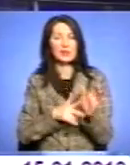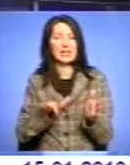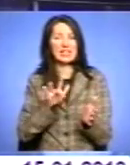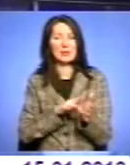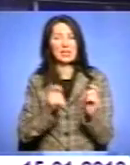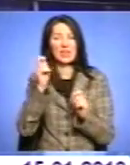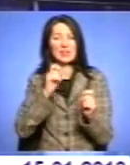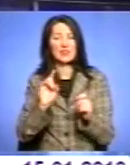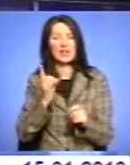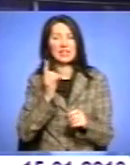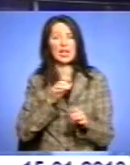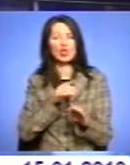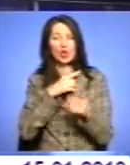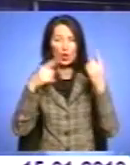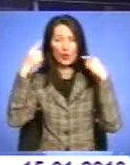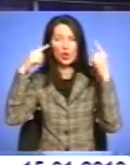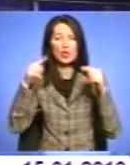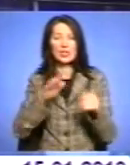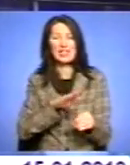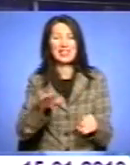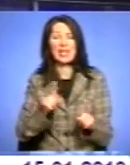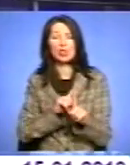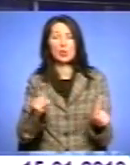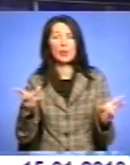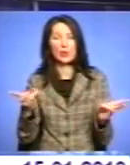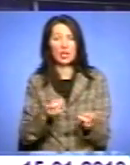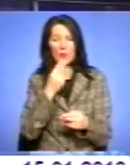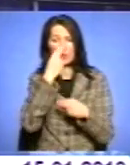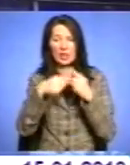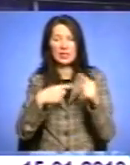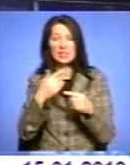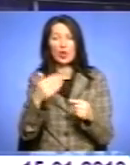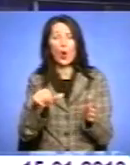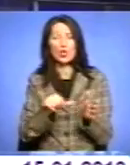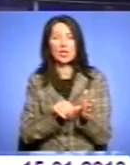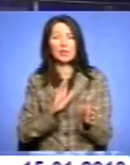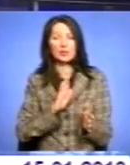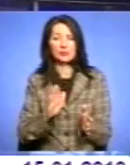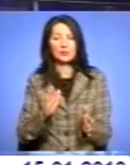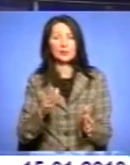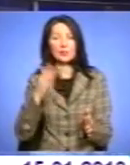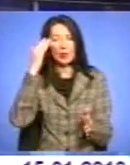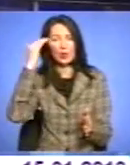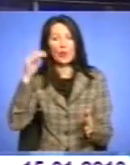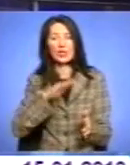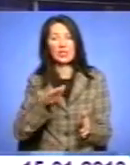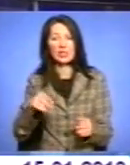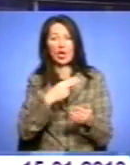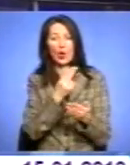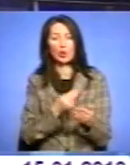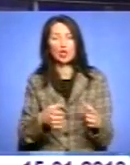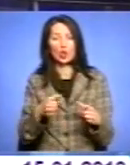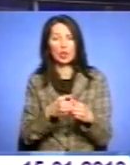дитячої творчості для дітей з особливими потребами. Традиційно його учасниками стали обдаровані діти, художні колективи